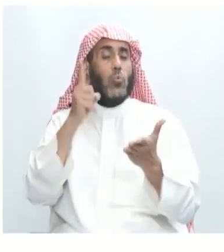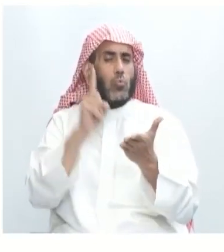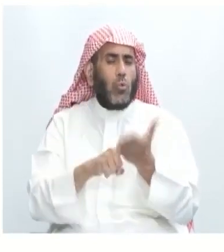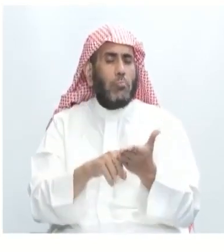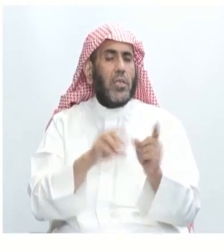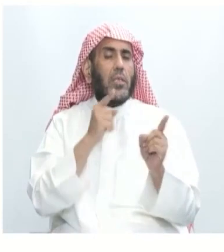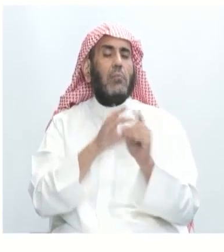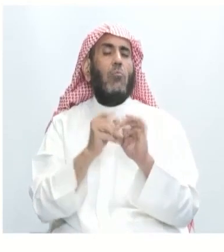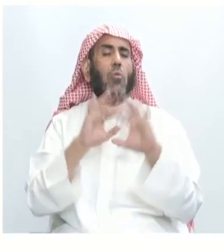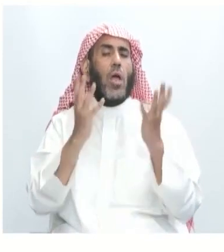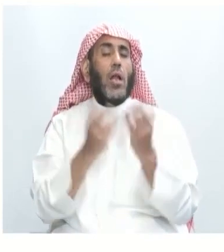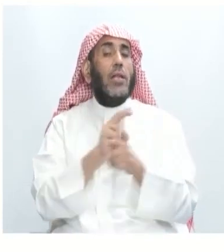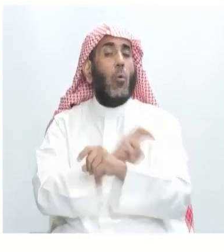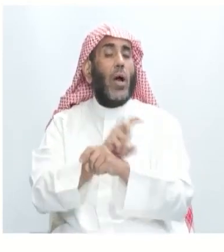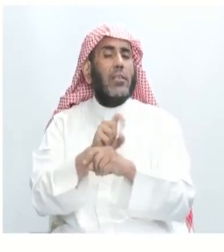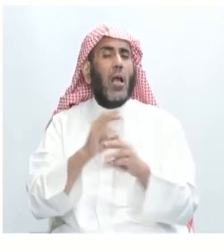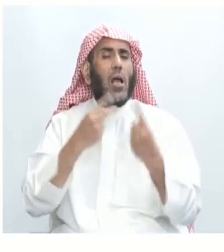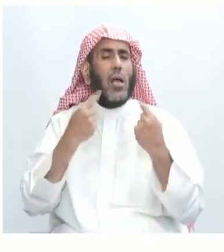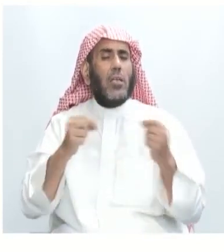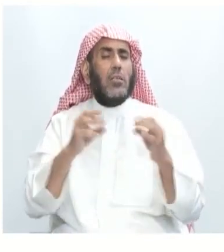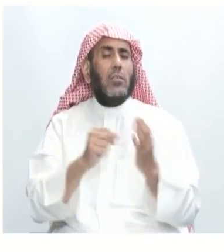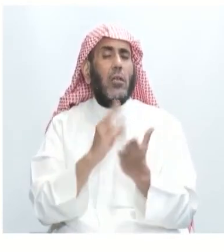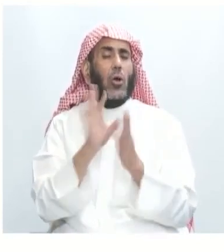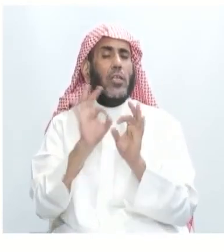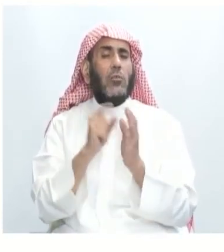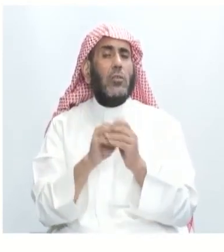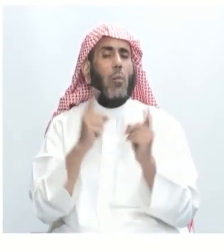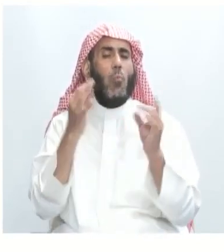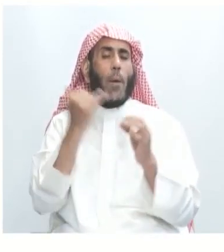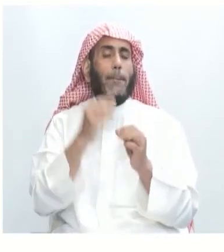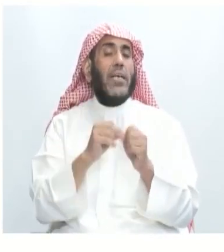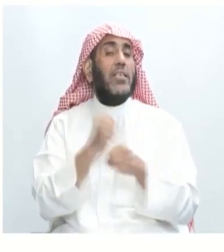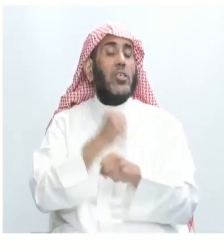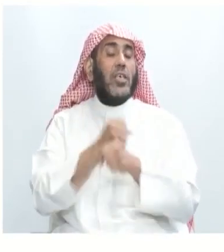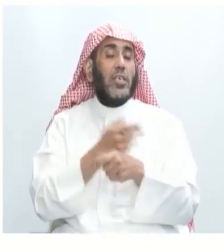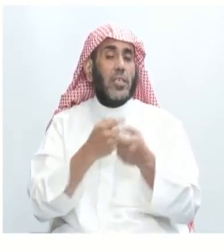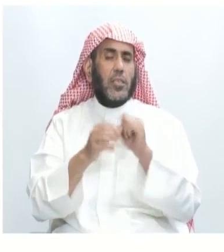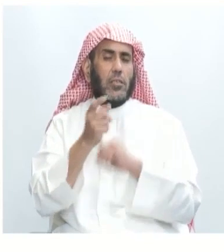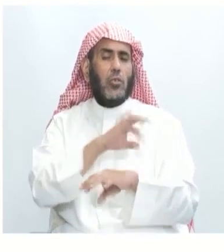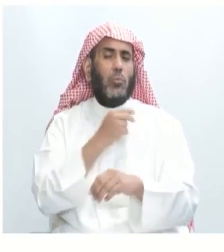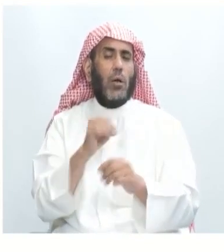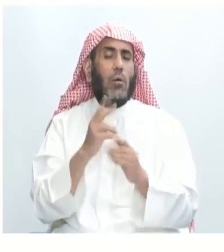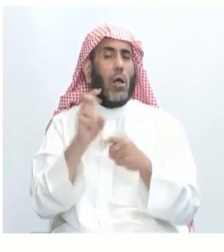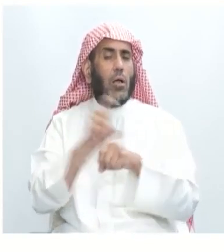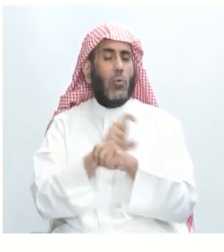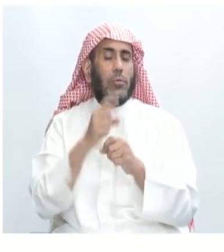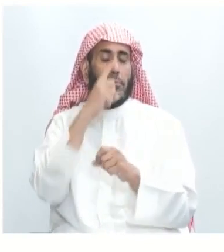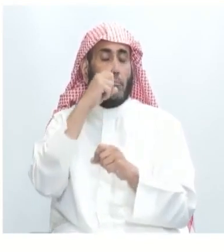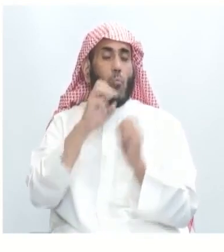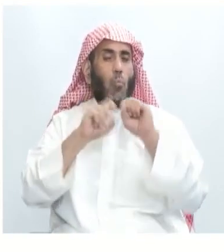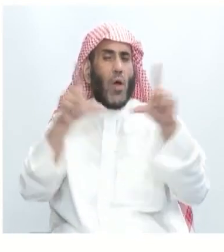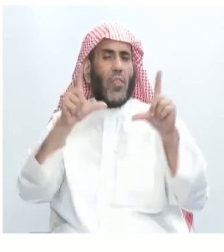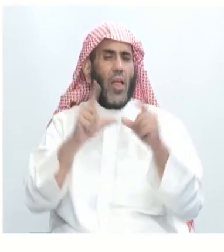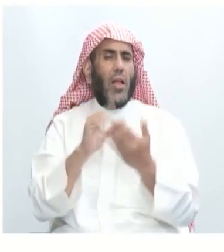ظاهره هنا الادوات عاده تحدد الادوات اللازمه لاجراء التجربه تاتي بادوات لازمه لاجراء التجربه موضحا